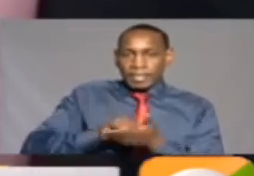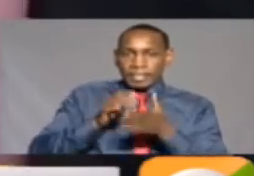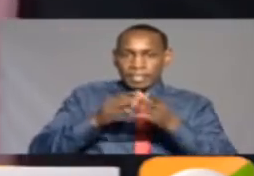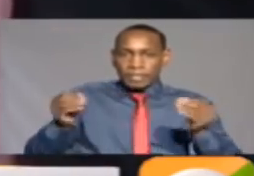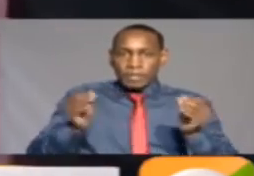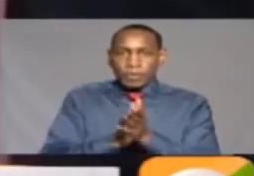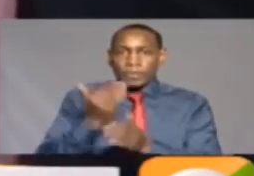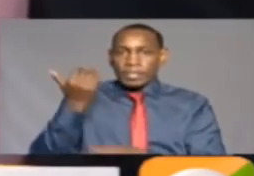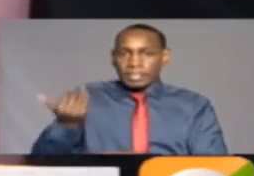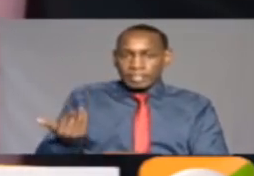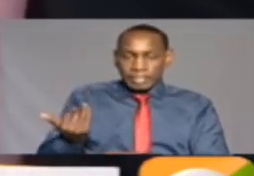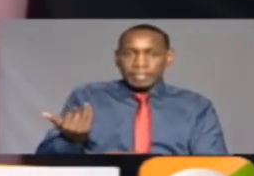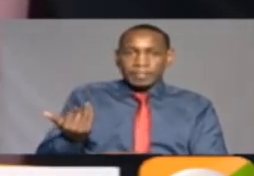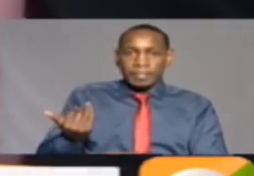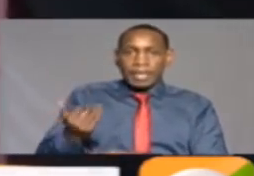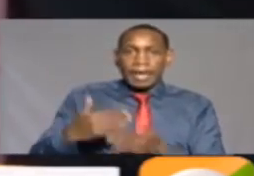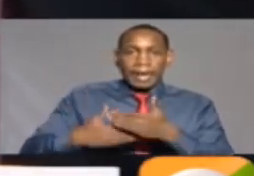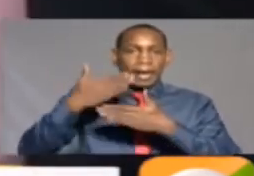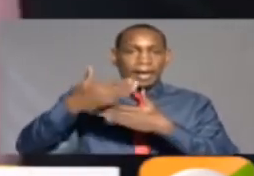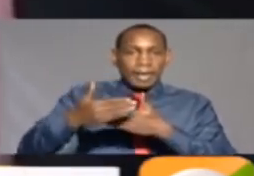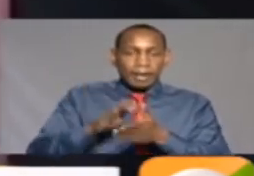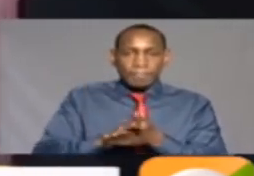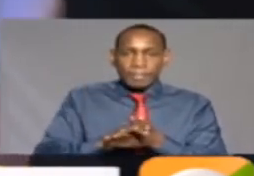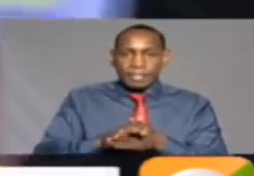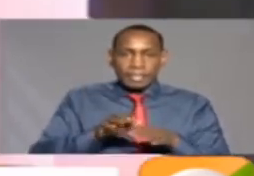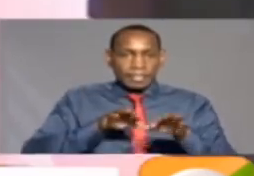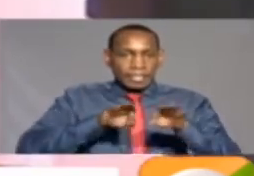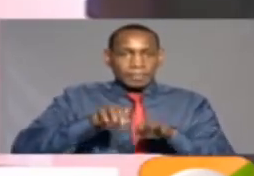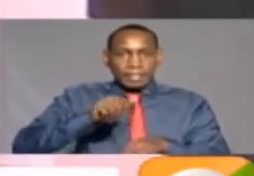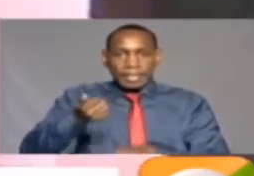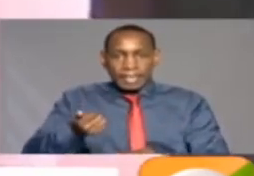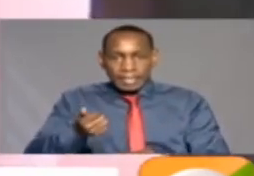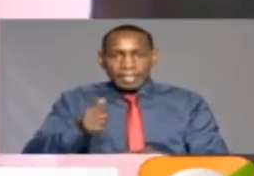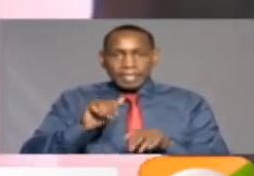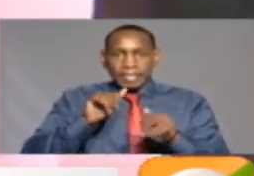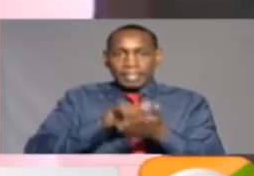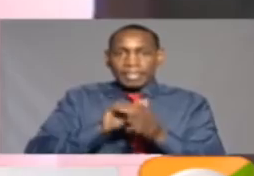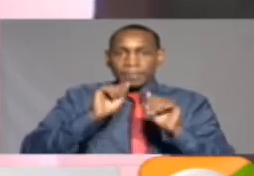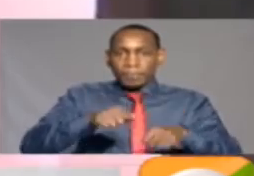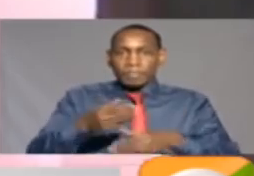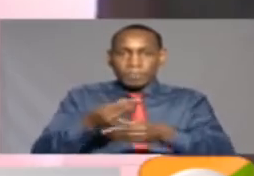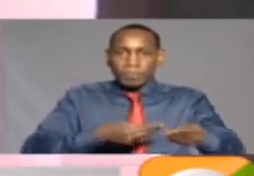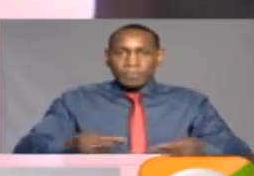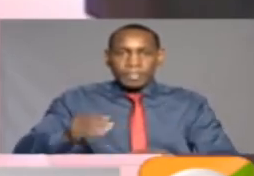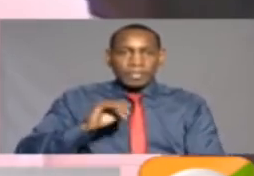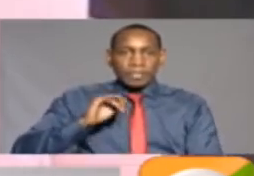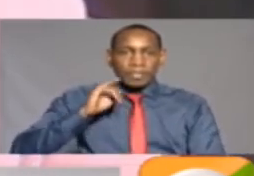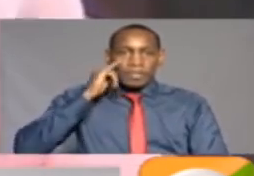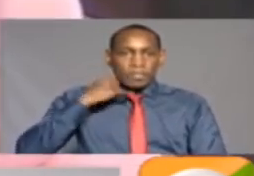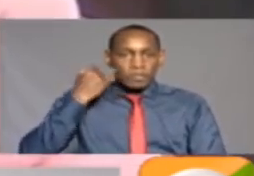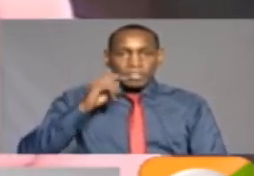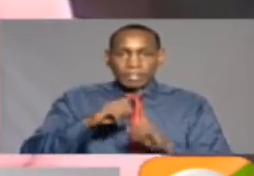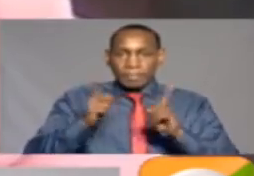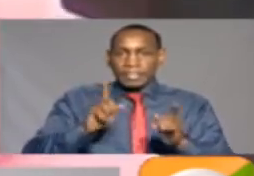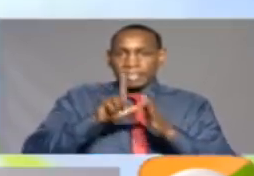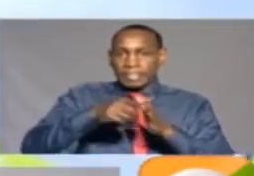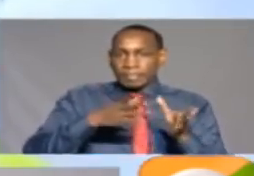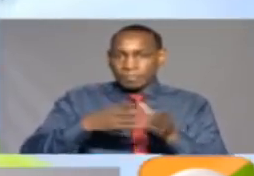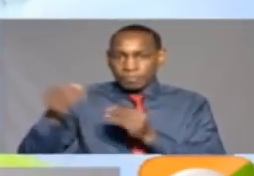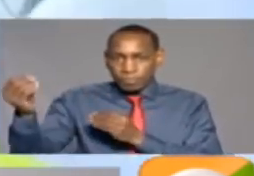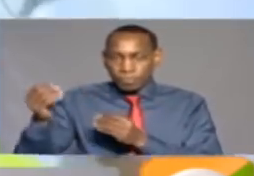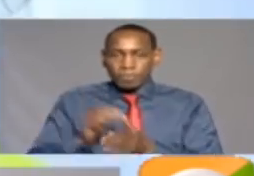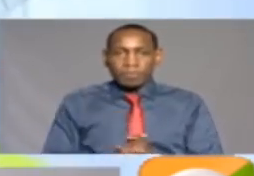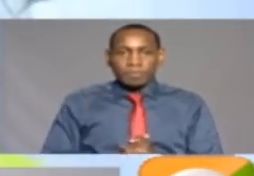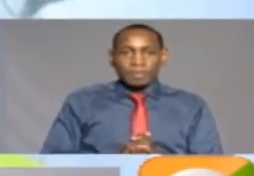na mtoto Anudha Muhammad baada ya kumweleza mwenzio kuwa angemletea juisi na badala yake kutoweka naye.